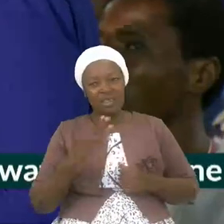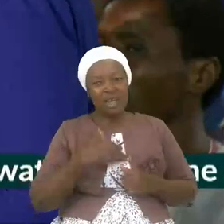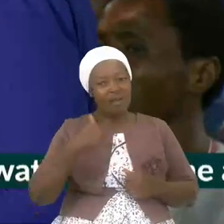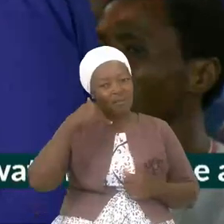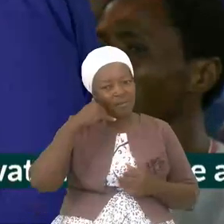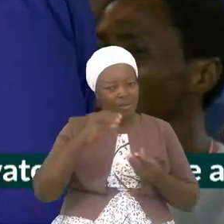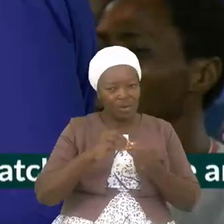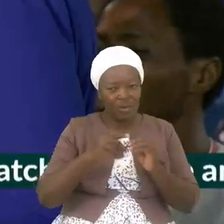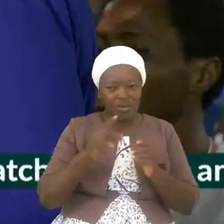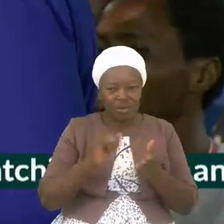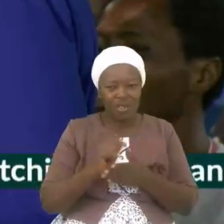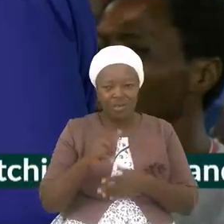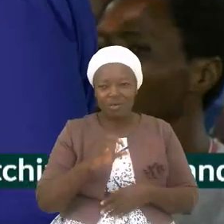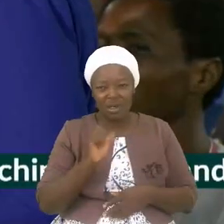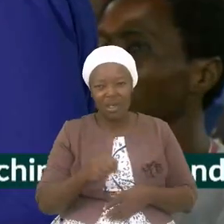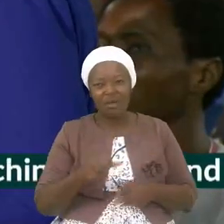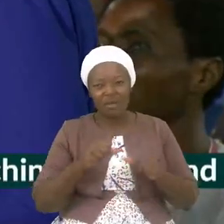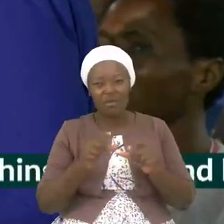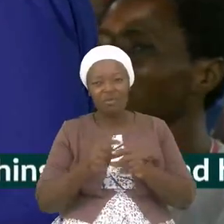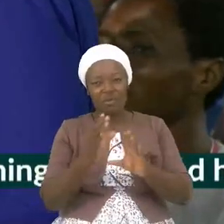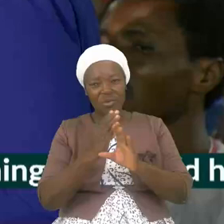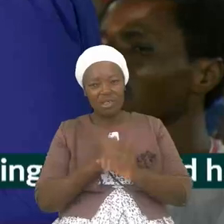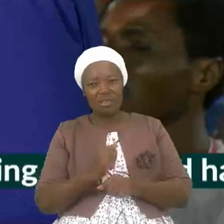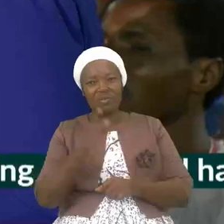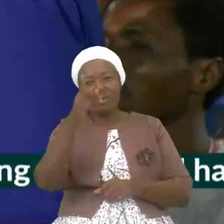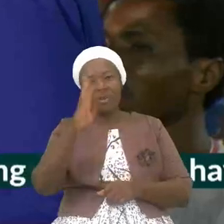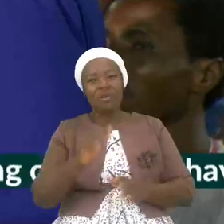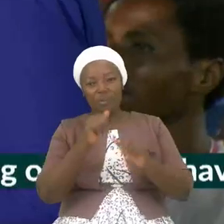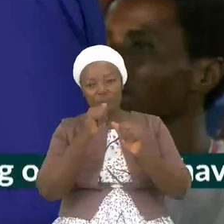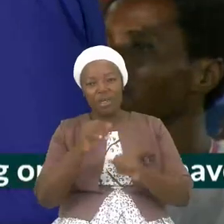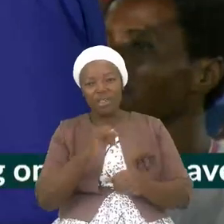Pour que tu puisses recevoir les bénédictions de Dieu.